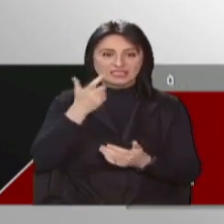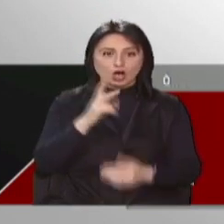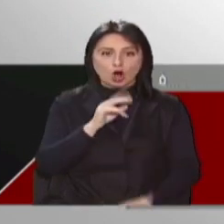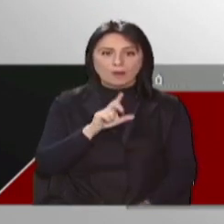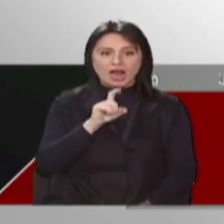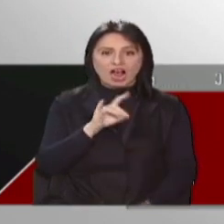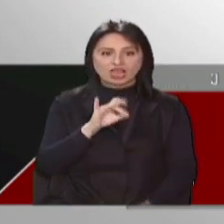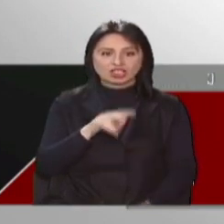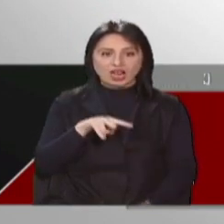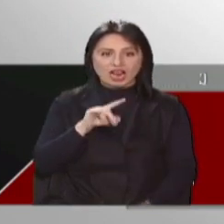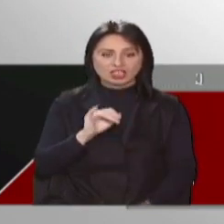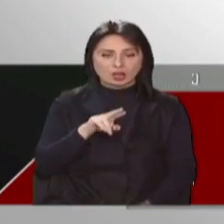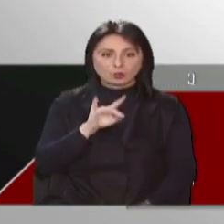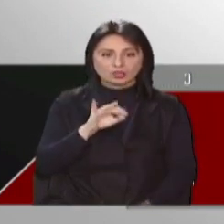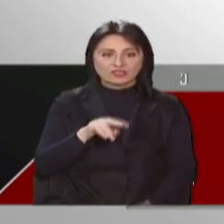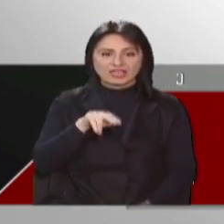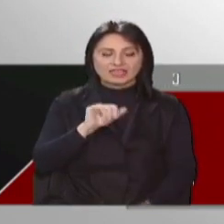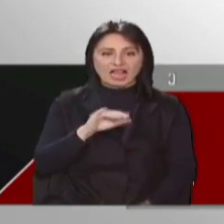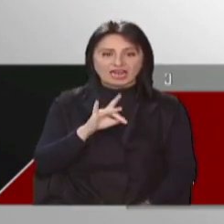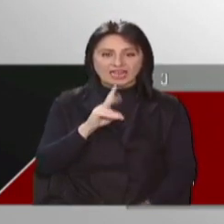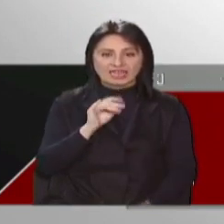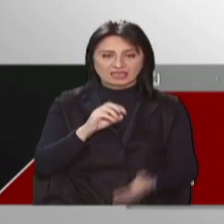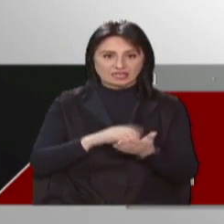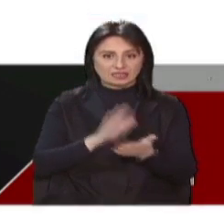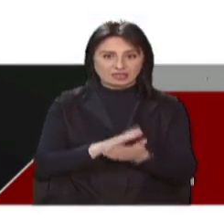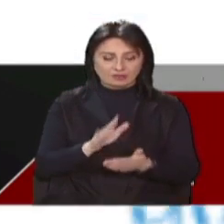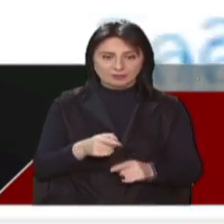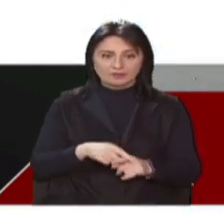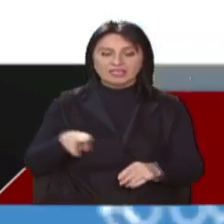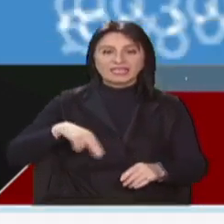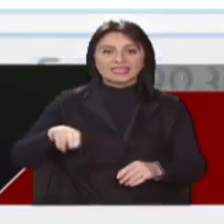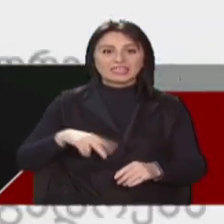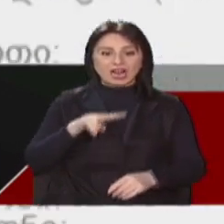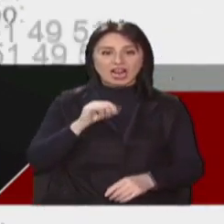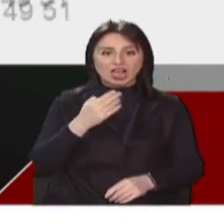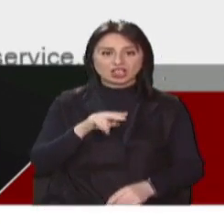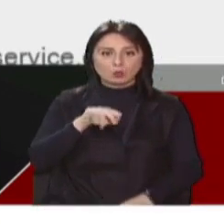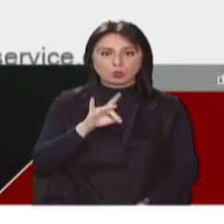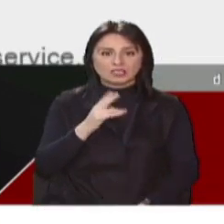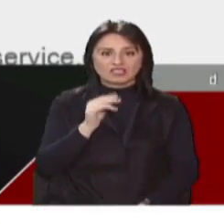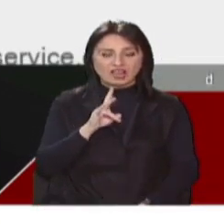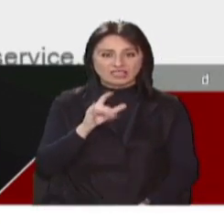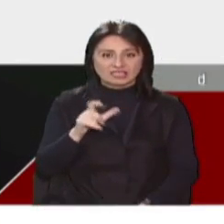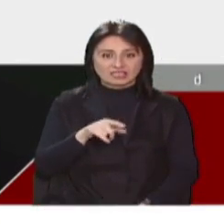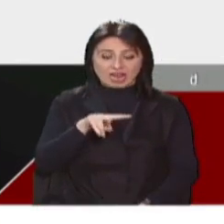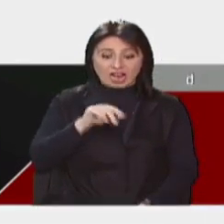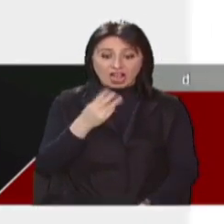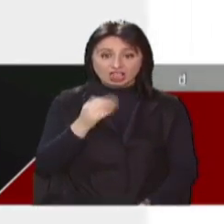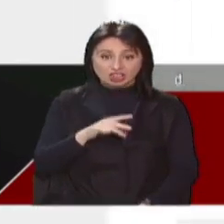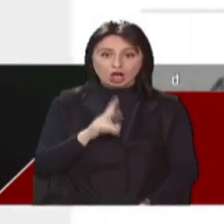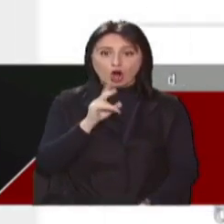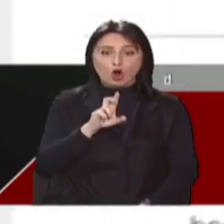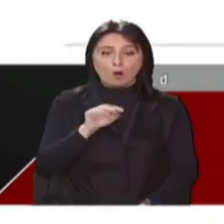კობა ხარშილაძე, ლაშა ფურცვანიძე და ტარიელ კიკნაძე ფიქსირდებიან. Დირექტორი კი ლაშა ფურცვანიძეა. ლაშა ფურცვანიძე და